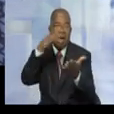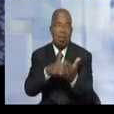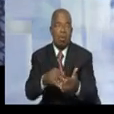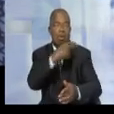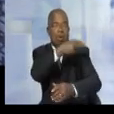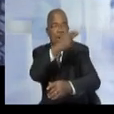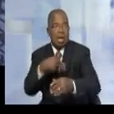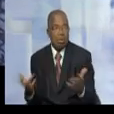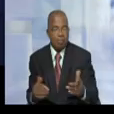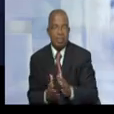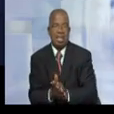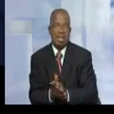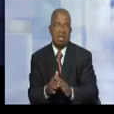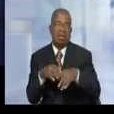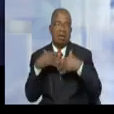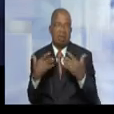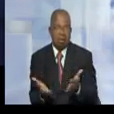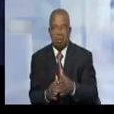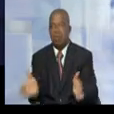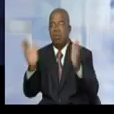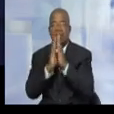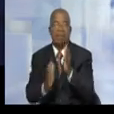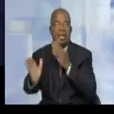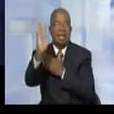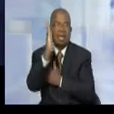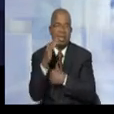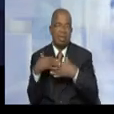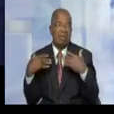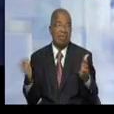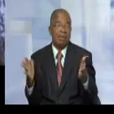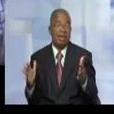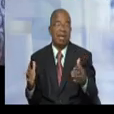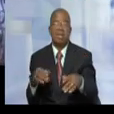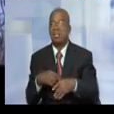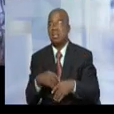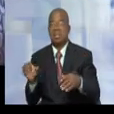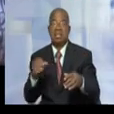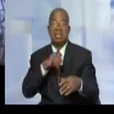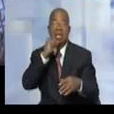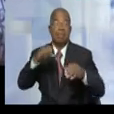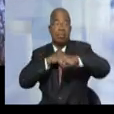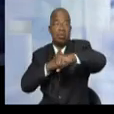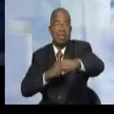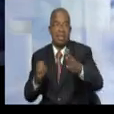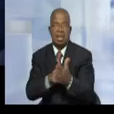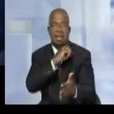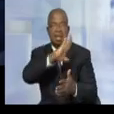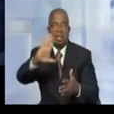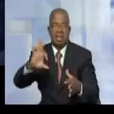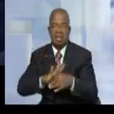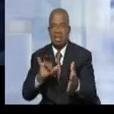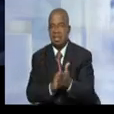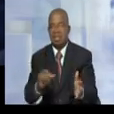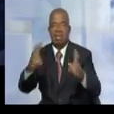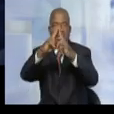malheur n'arrive plus. Pour Kouadio Kwame David, chargé des COGES, les actions des COGES sont limitées